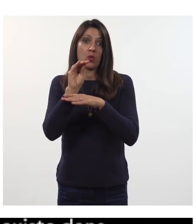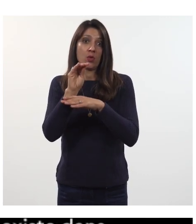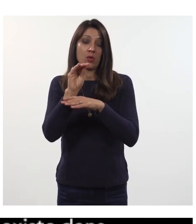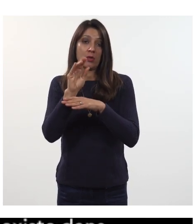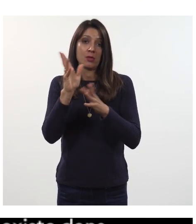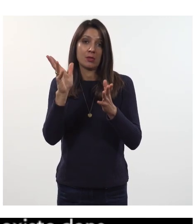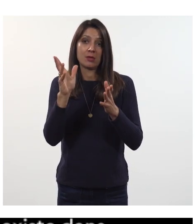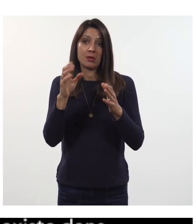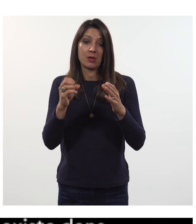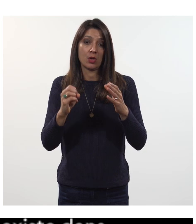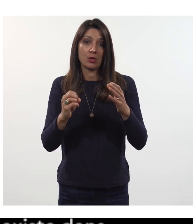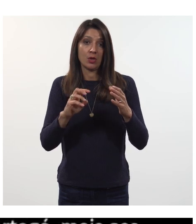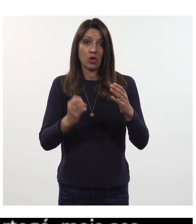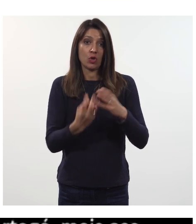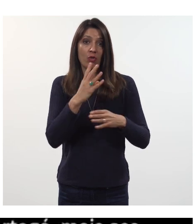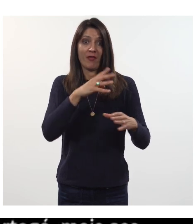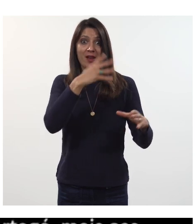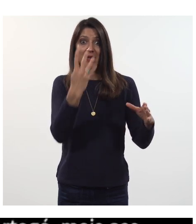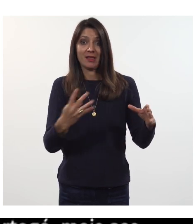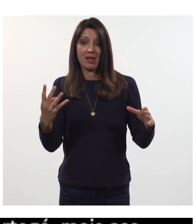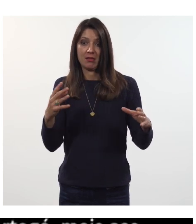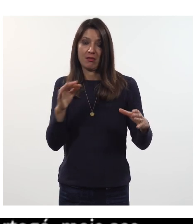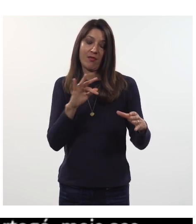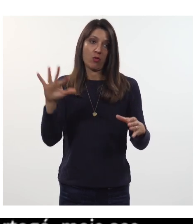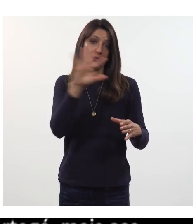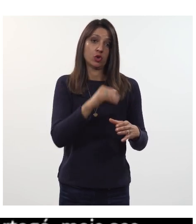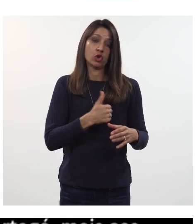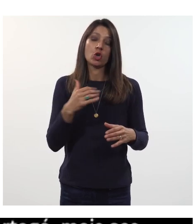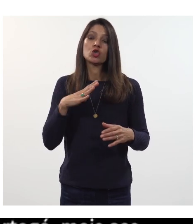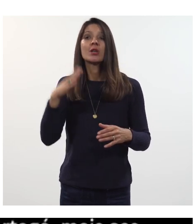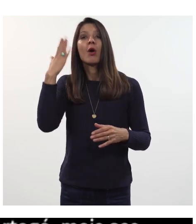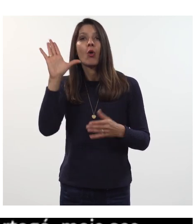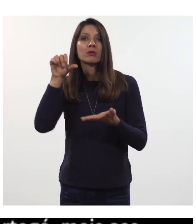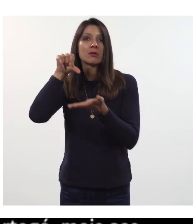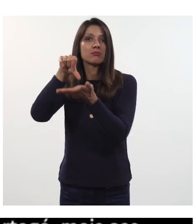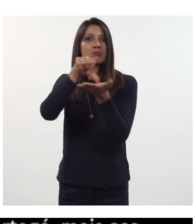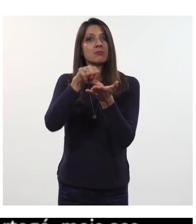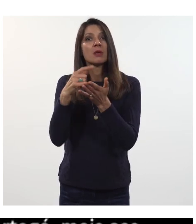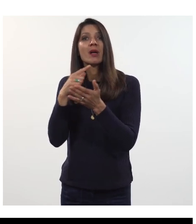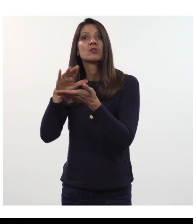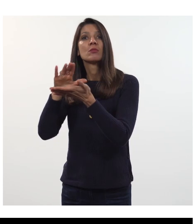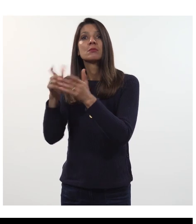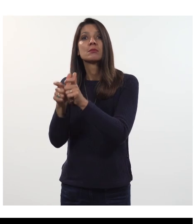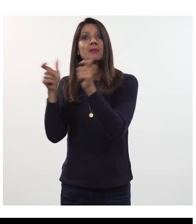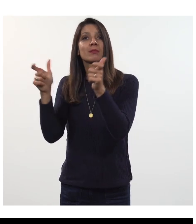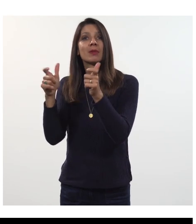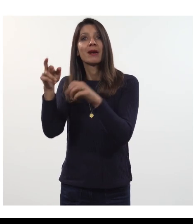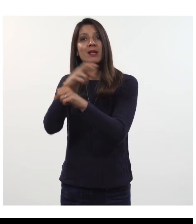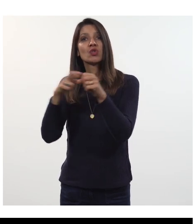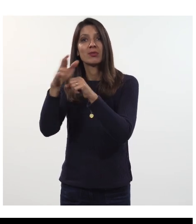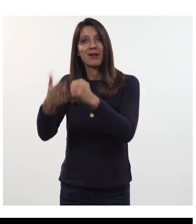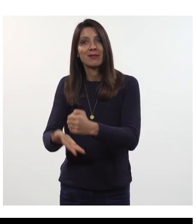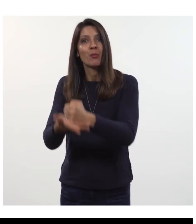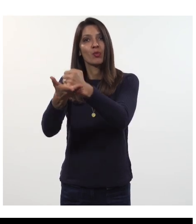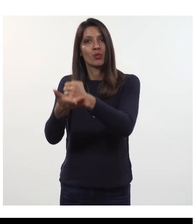enfin, en Nouvelle-Aquitaine et sur la France. Par contre, il y a d'autres dispositifs comme des structures régionales d'appui qui existent. Il y a